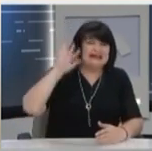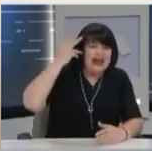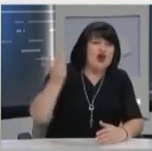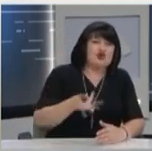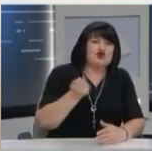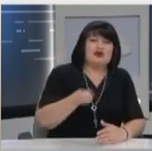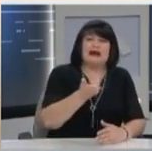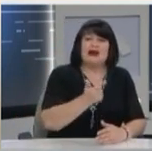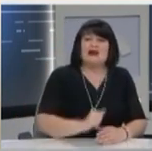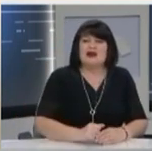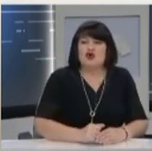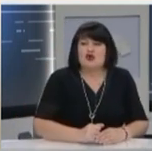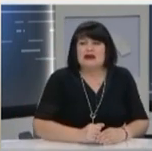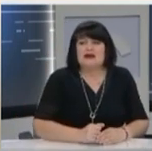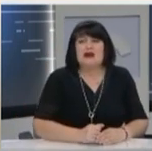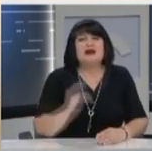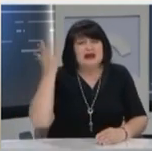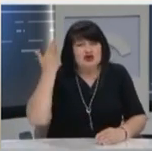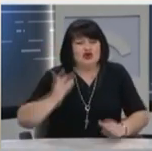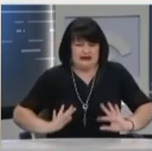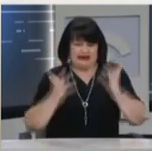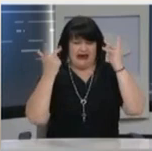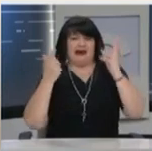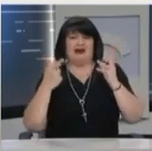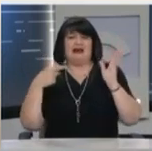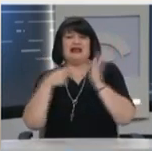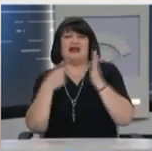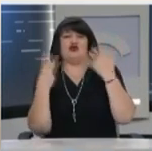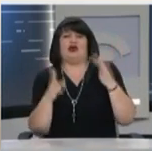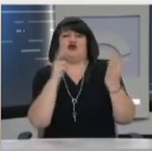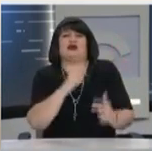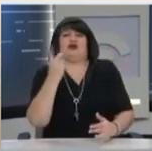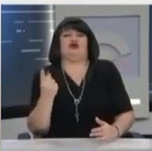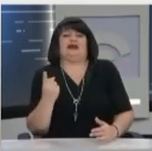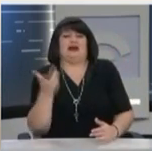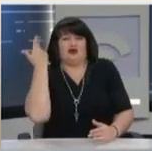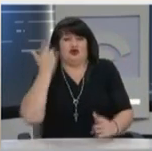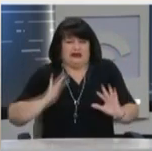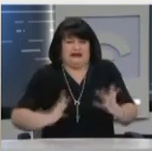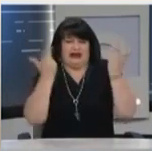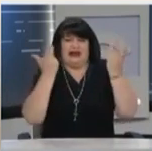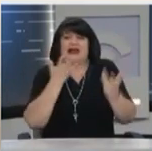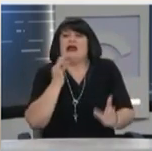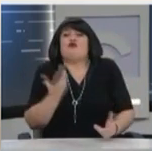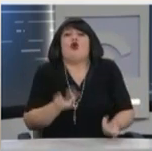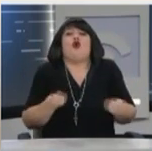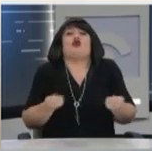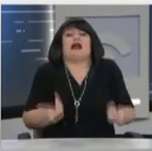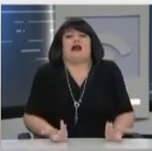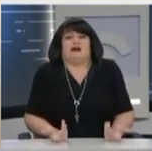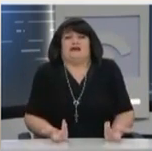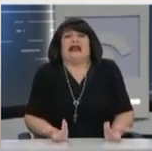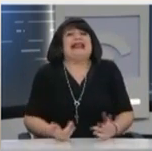των πλουσίων εκεί της εποχής. Ήταν τρελή η επαναστάτης. Τρελή, παλαβή. Γιατί το κάνουμε αυτό, δεν καταλαβαίνω, κύριε Λοβέρδο, για ποιο λόγο γίνονται όλα